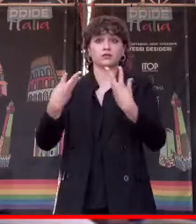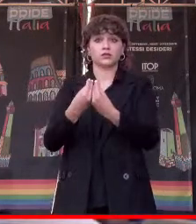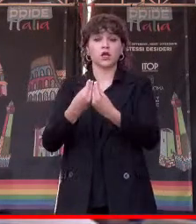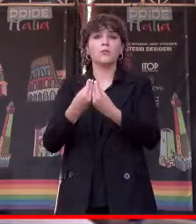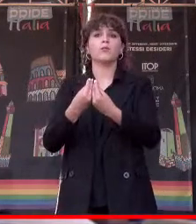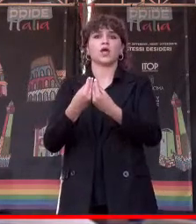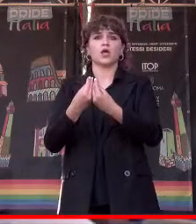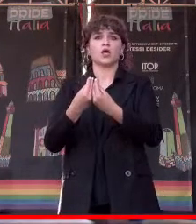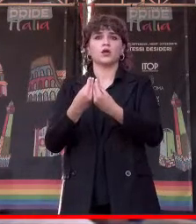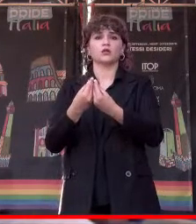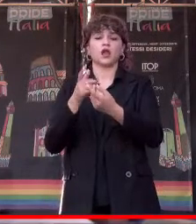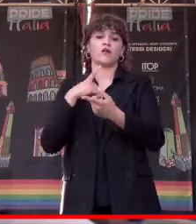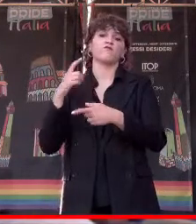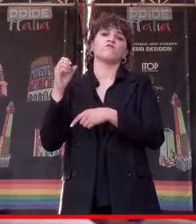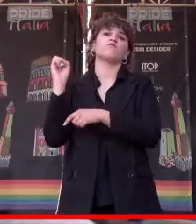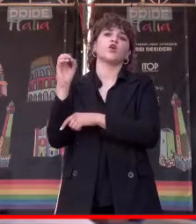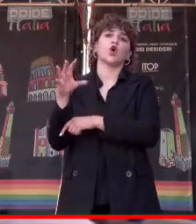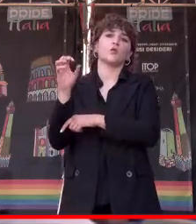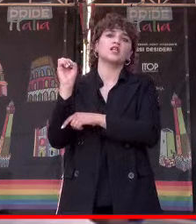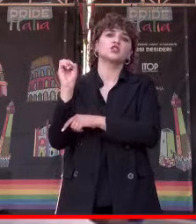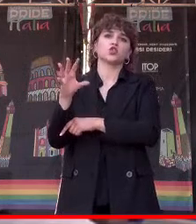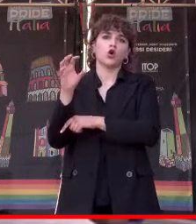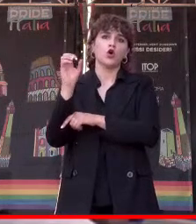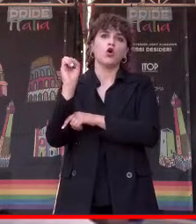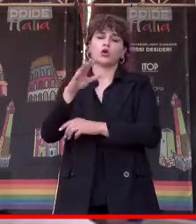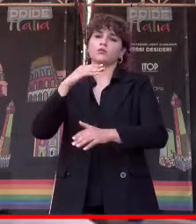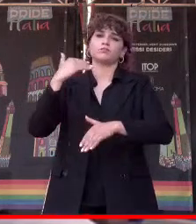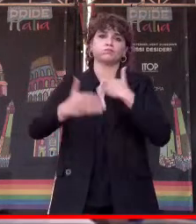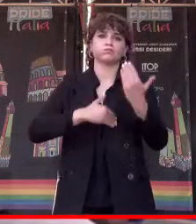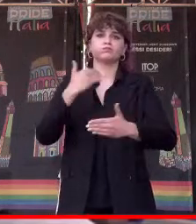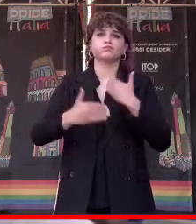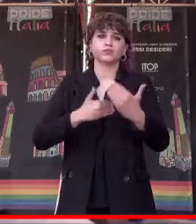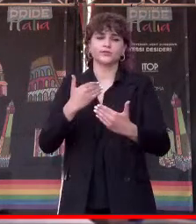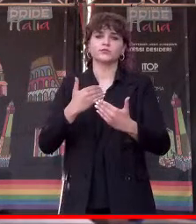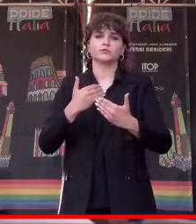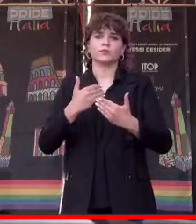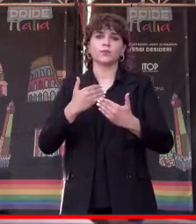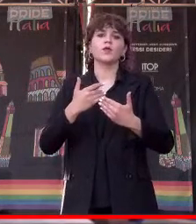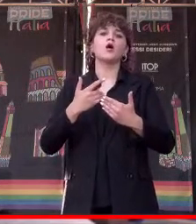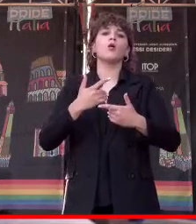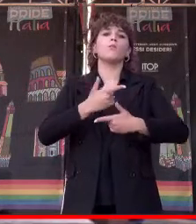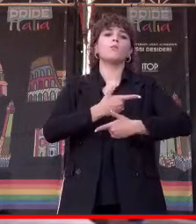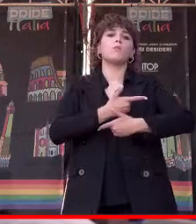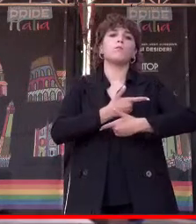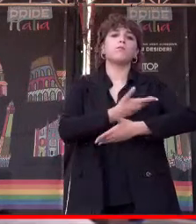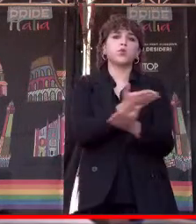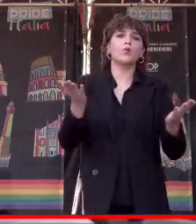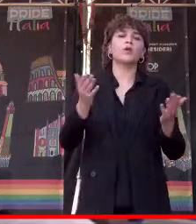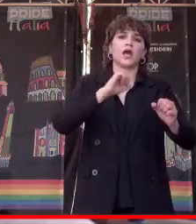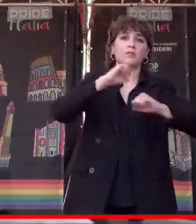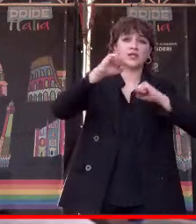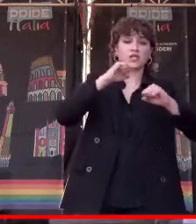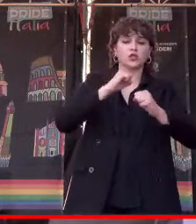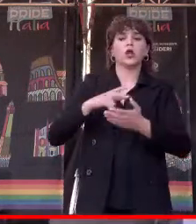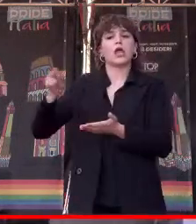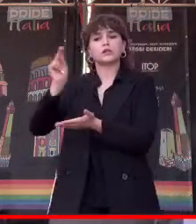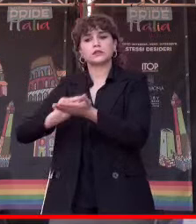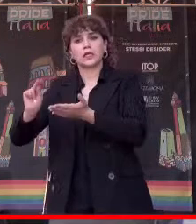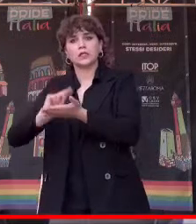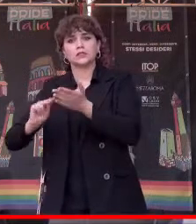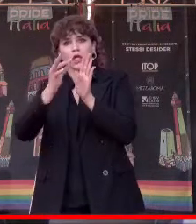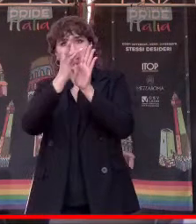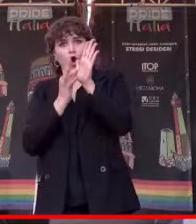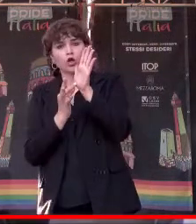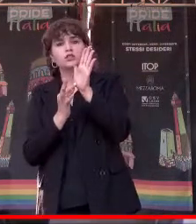professionali devono dare questo servizio contemporaneamente agli iscritti e alla pubblica amministrazione, dove probabilmente ci saranno degli elementi di